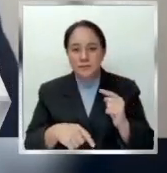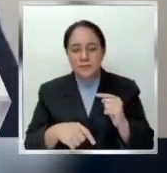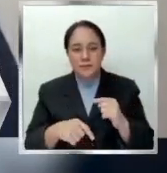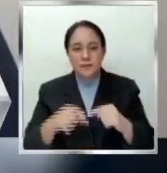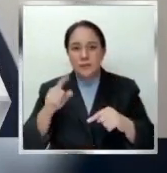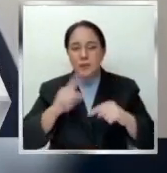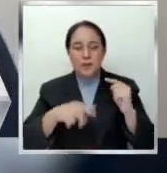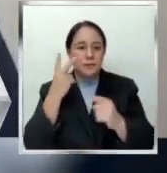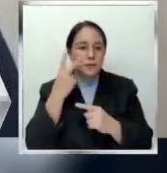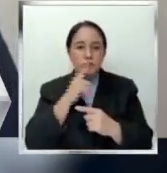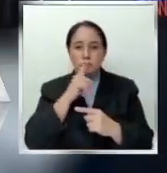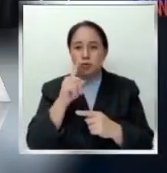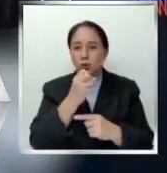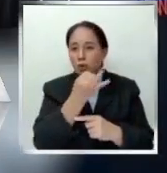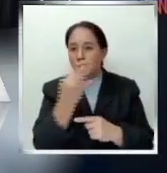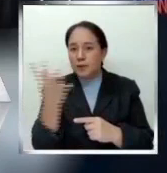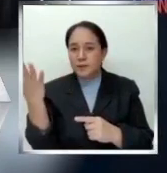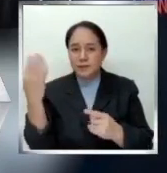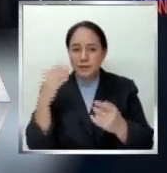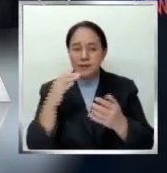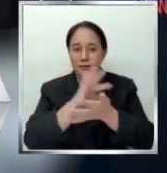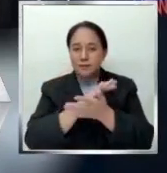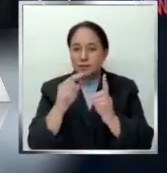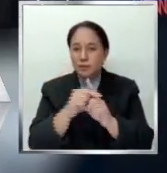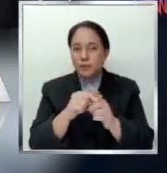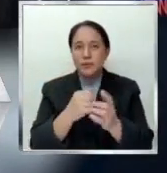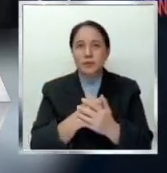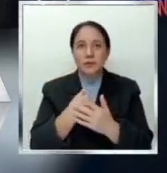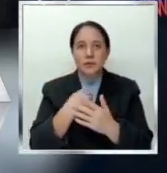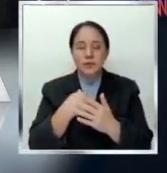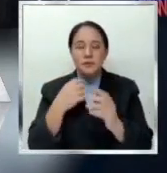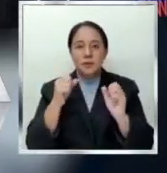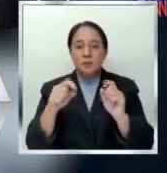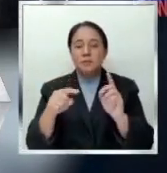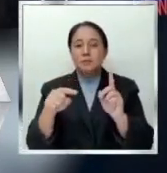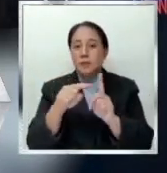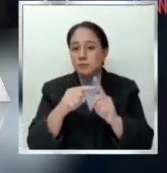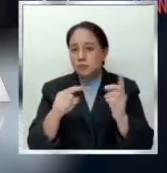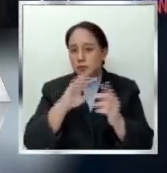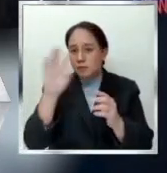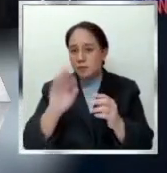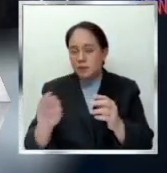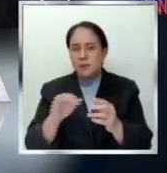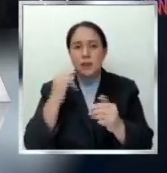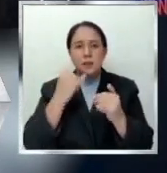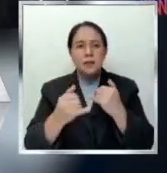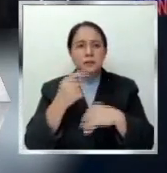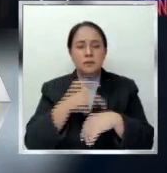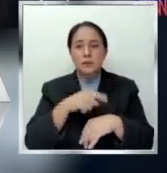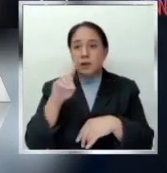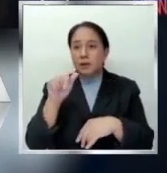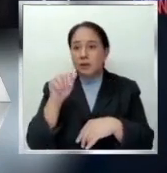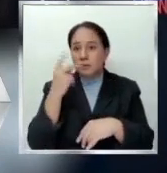nakikita yung totoong bilang ng kaso. So, isang basehan dyan, yung mataas na positivity rate. Yung last time na may nakita kami yung data sa positivity